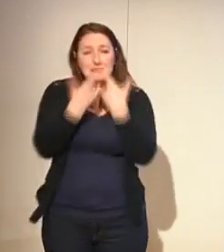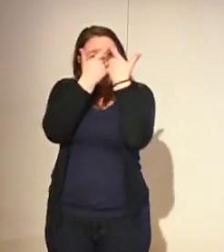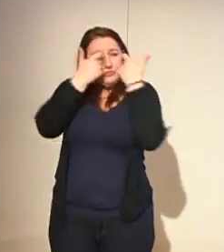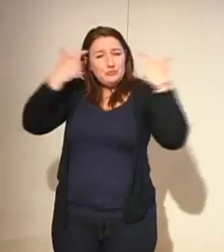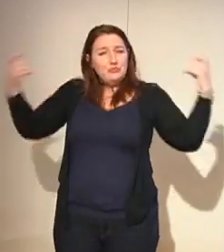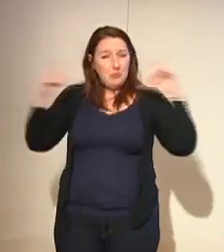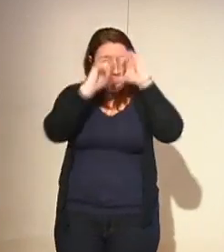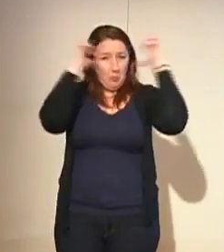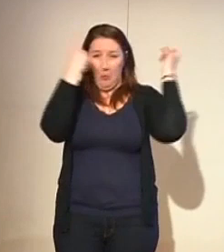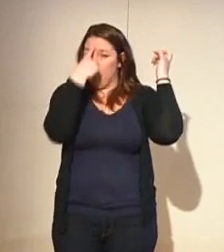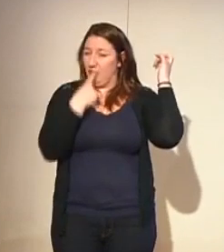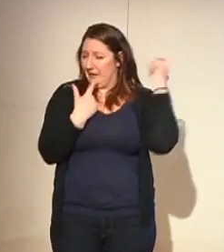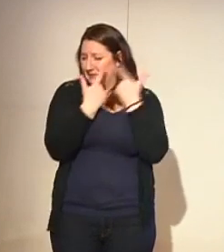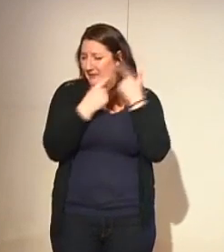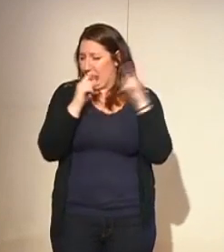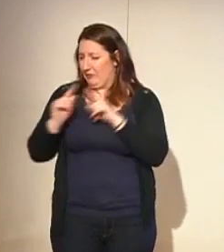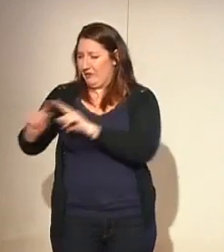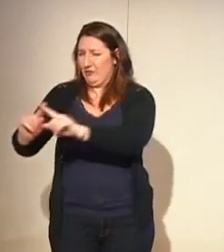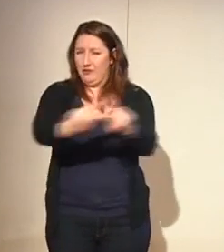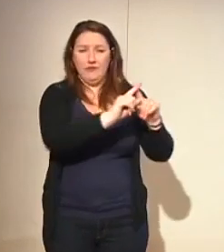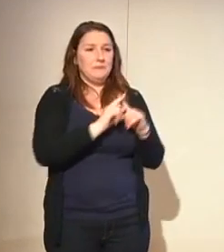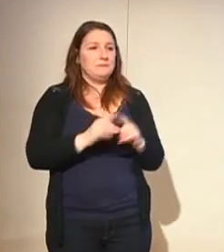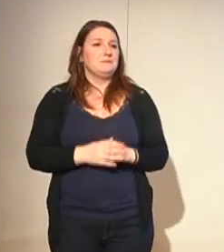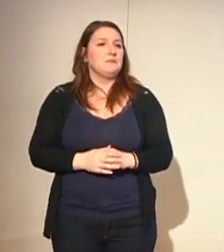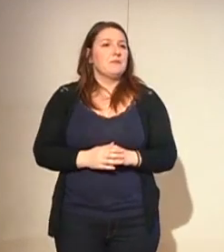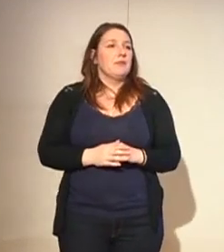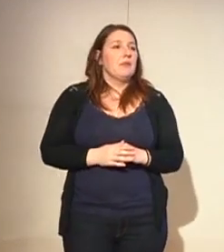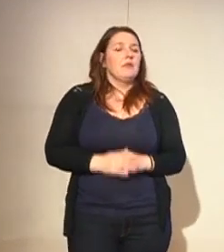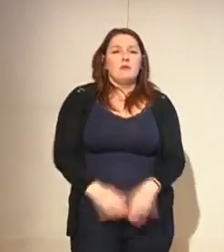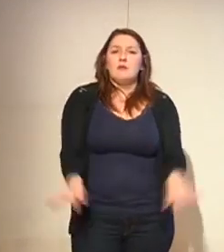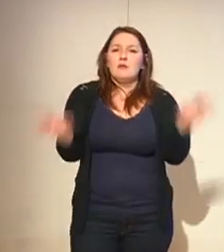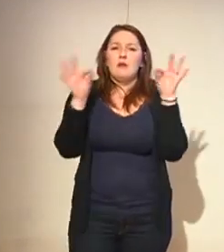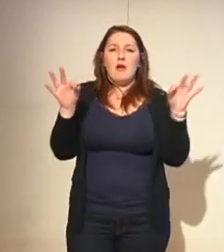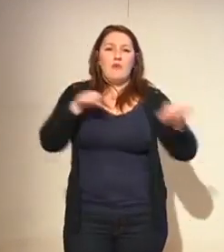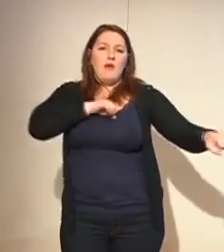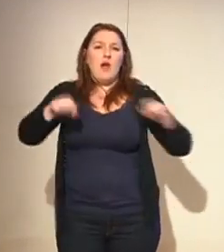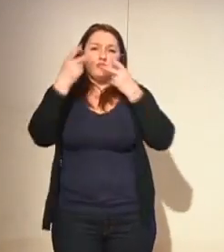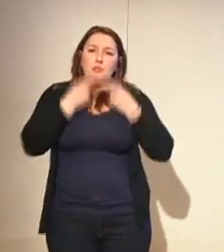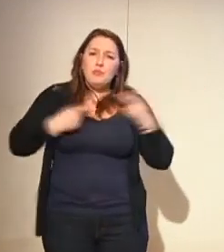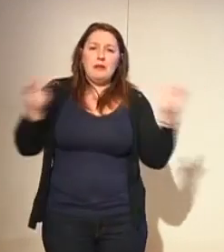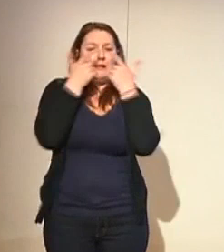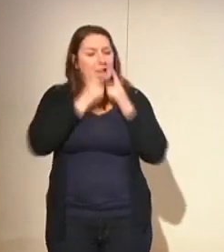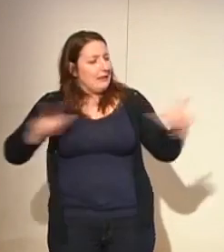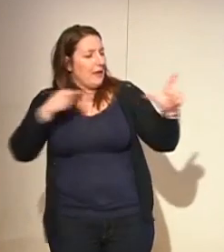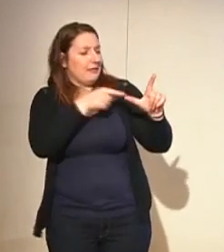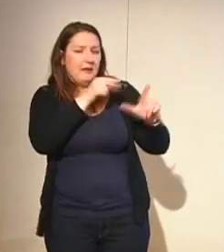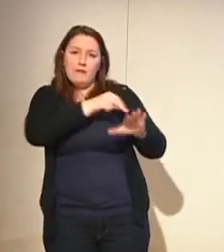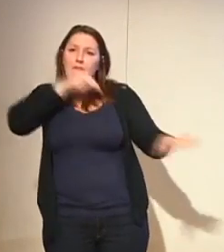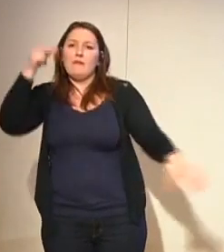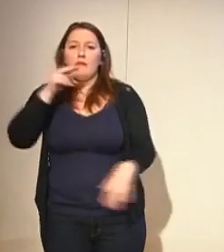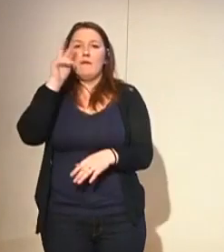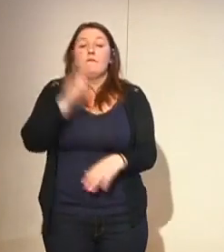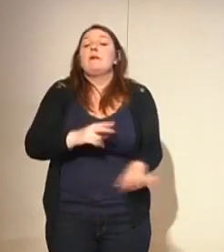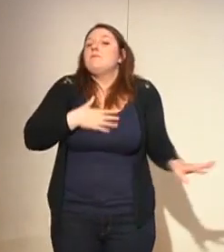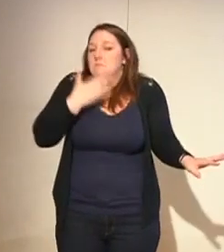concerne la liberté de l'action publique il me semble que tant que ce statut de